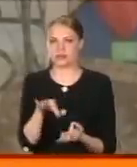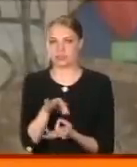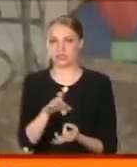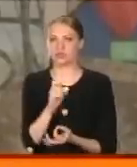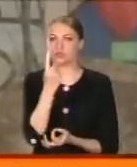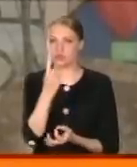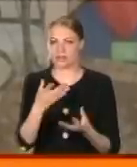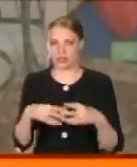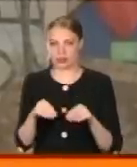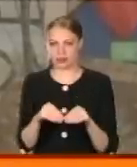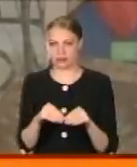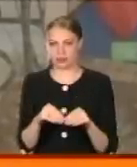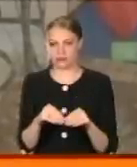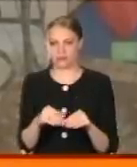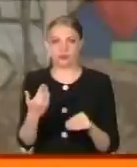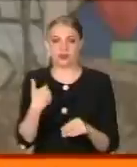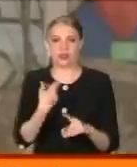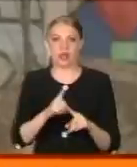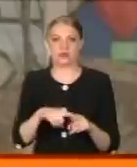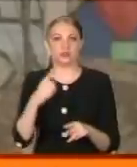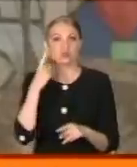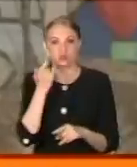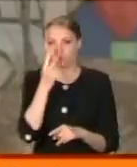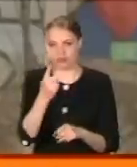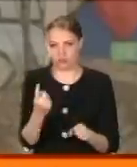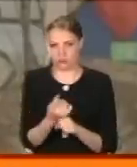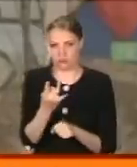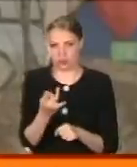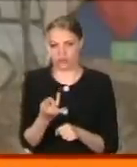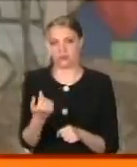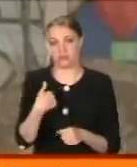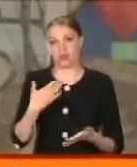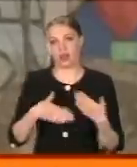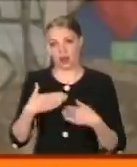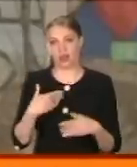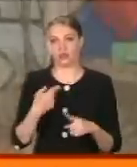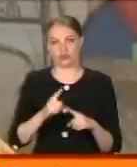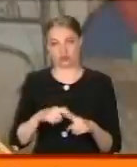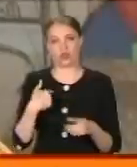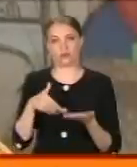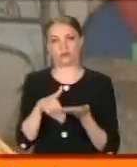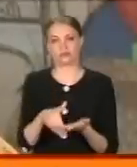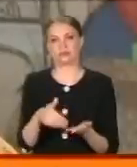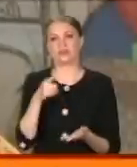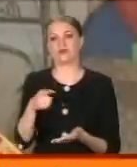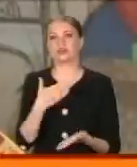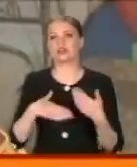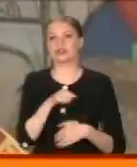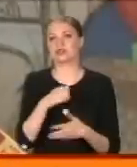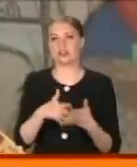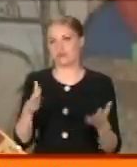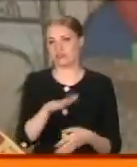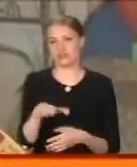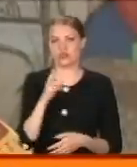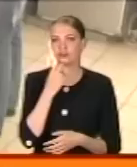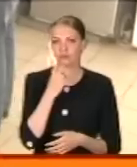з однієї сім'ї. Я це чую і бачу вперше. Я рада, що я цьому сприяла. Мене тішить найбільше дитячі